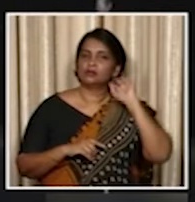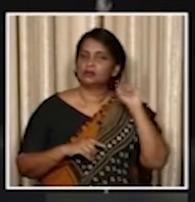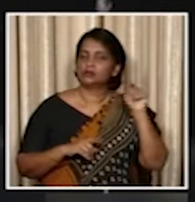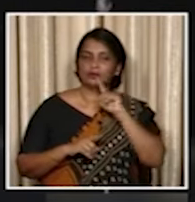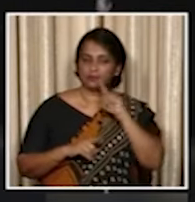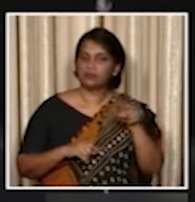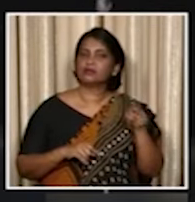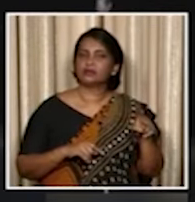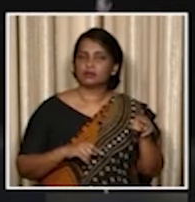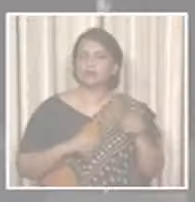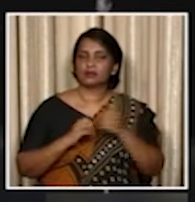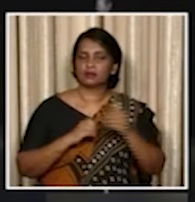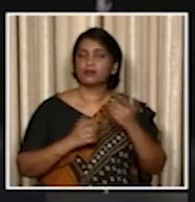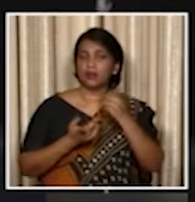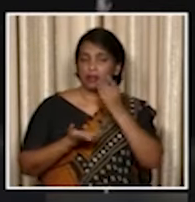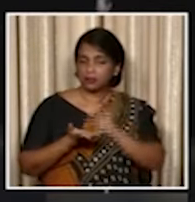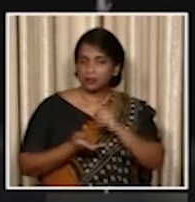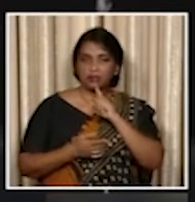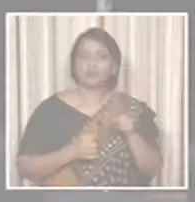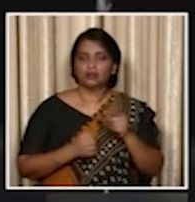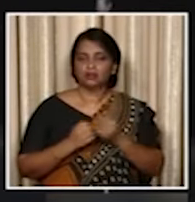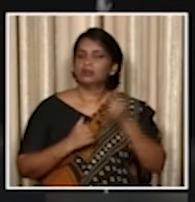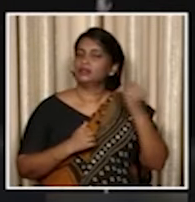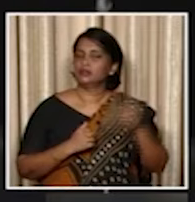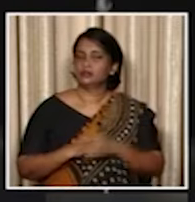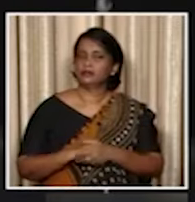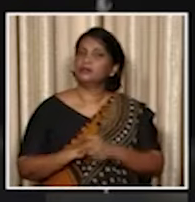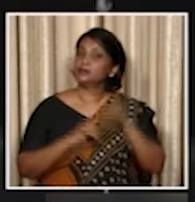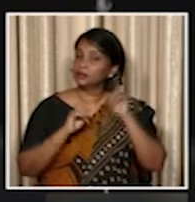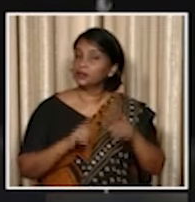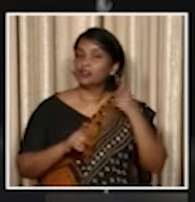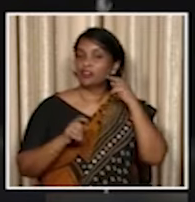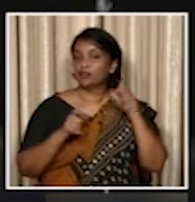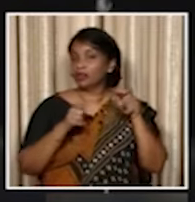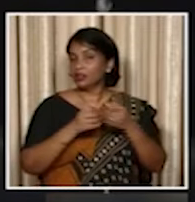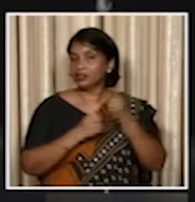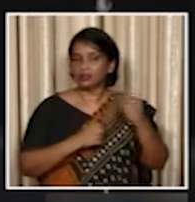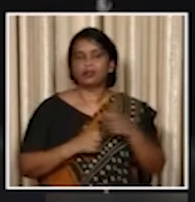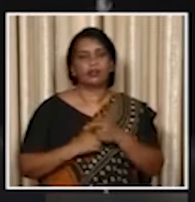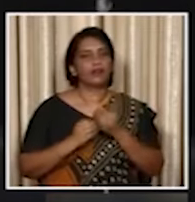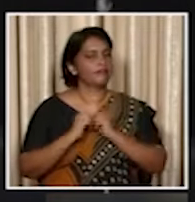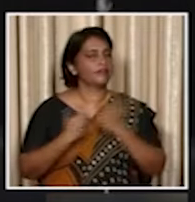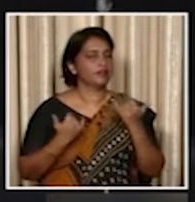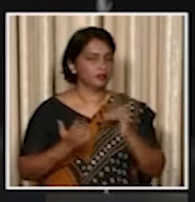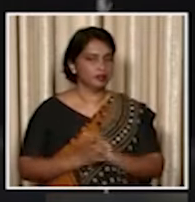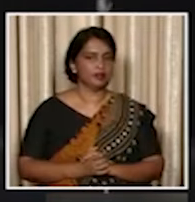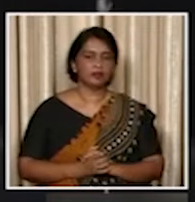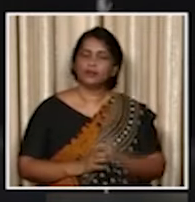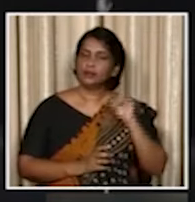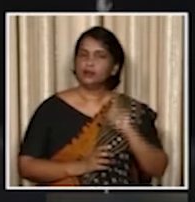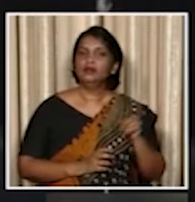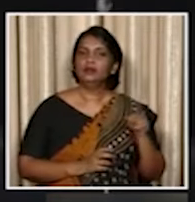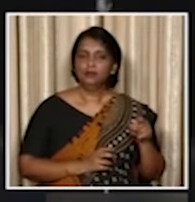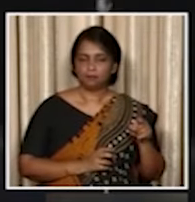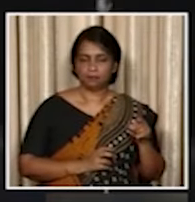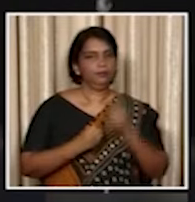කරනවා. ඒකේ ඉන්ටරිම් රිලීෆ් එකක් ඉල්ලුවොත් ඉන්ටරිම් රිලීෆ් එක දෙනවා. ඉතින් ඒ ඉන්ටරිම් රිලීෆ් එක නොදී ලීව් ග්‍රාන්ට් කළා වැඩක් නැහැ සමහරක් ඒවයි. ඒ නිසා තමයි ඉන්ටරිම්